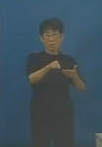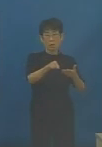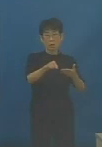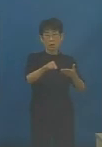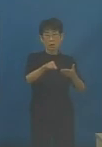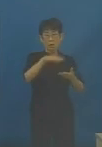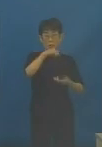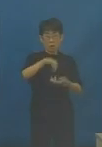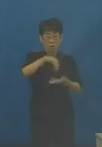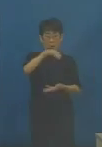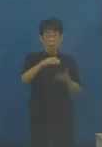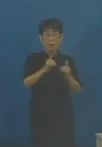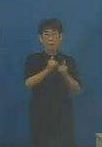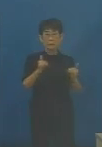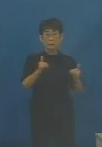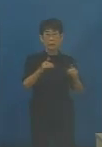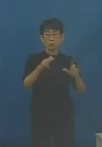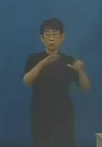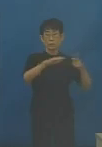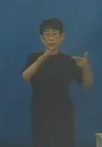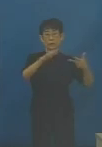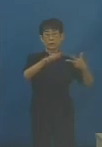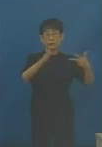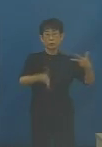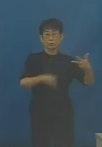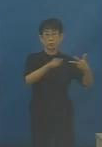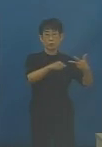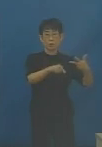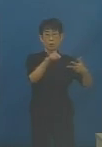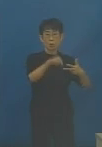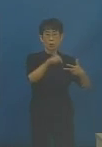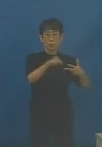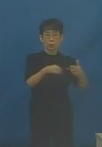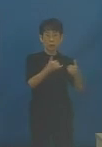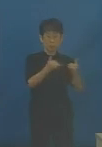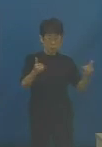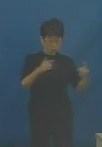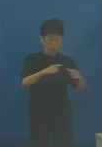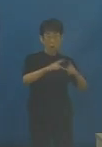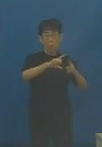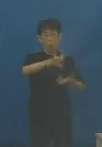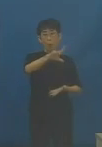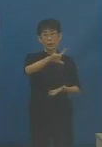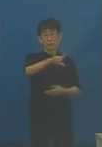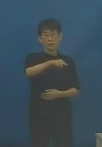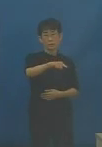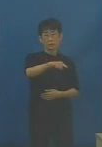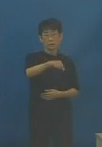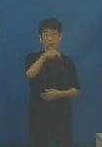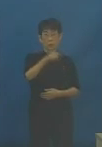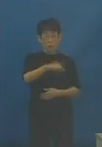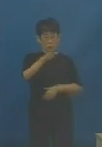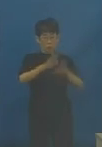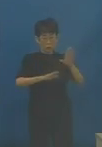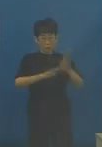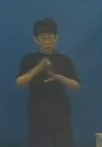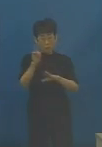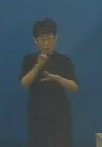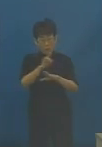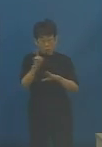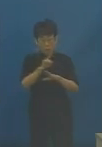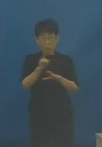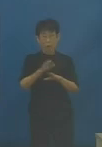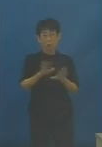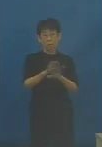。でそうしたところに実はクラスターが今集中をしています。でこの状況を何とかしなければならないというの